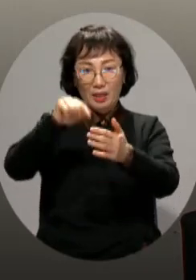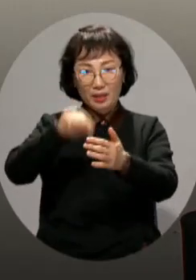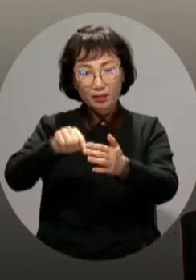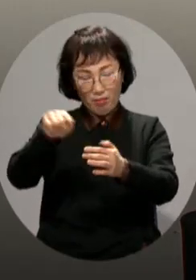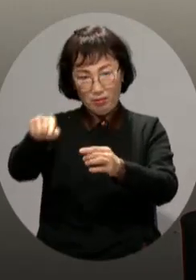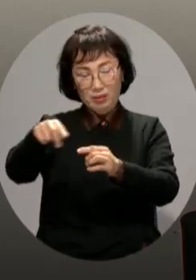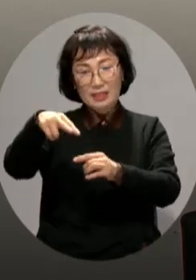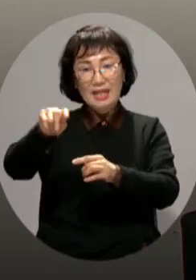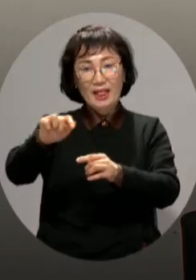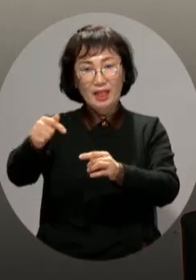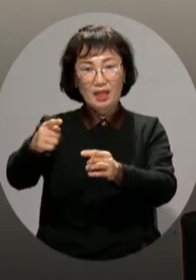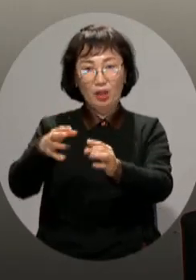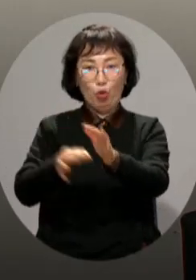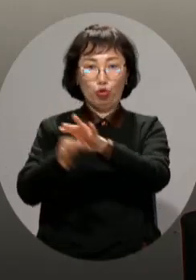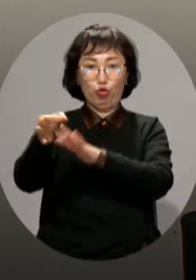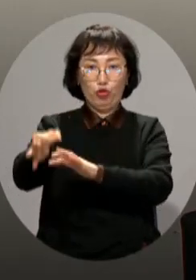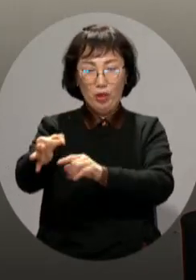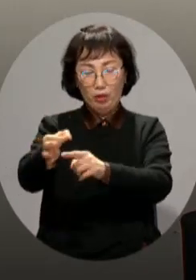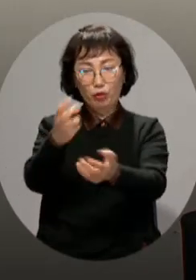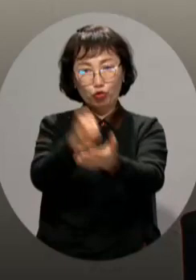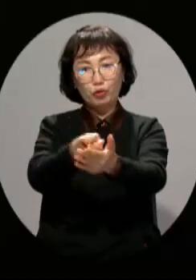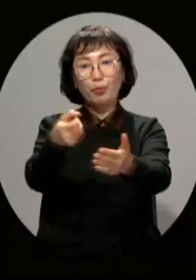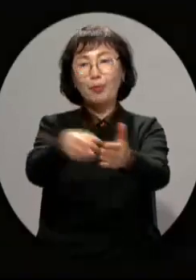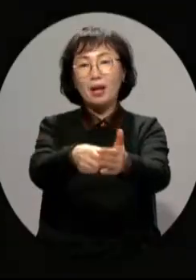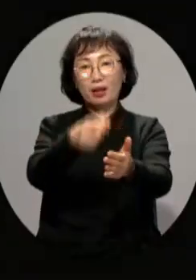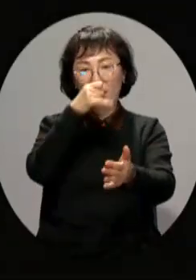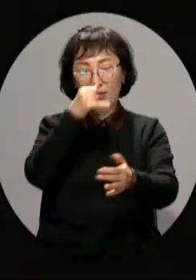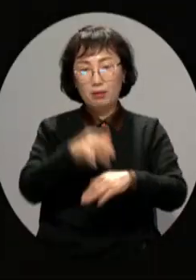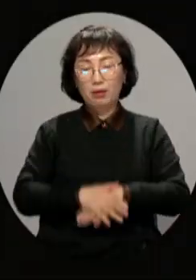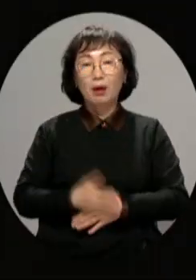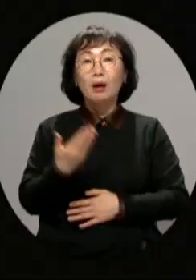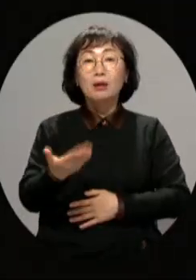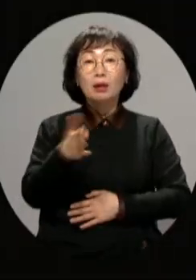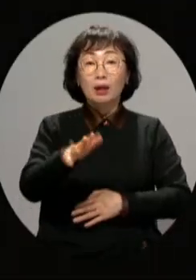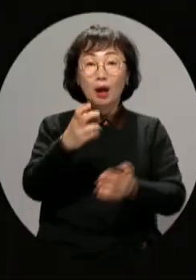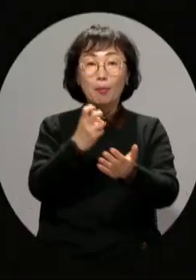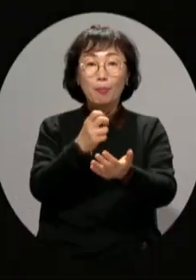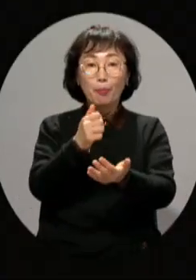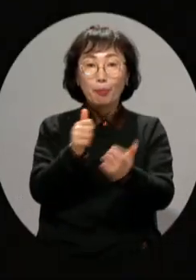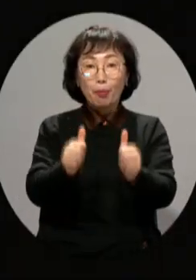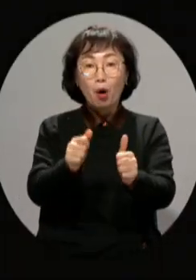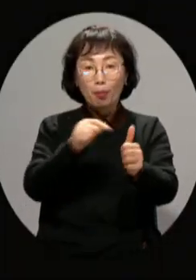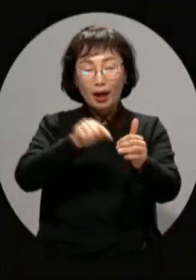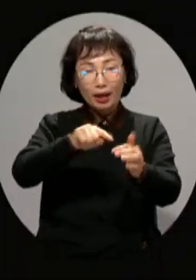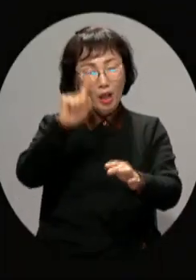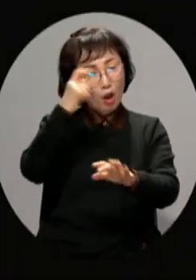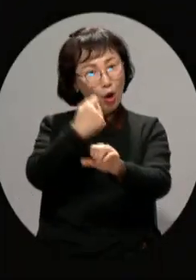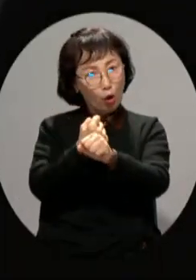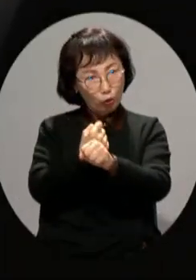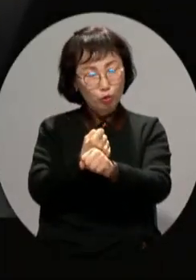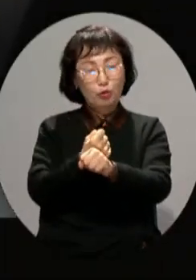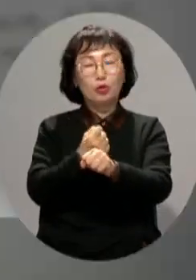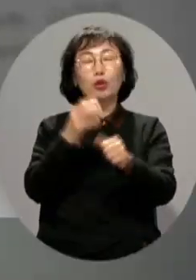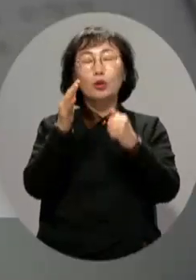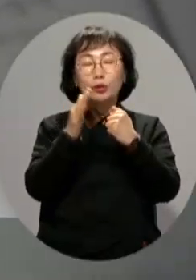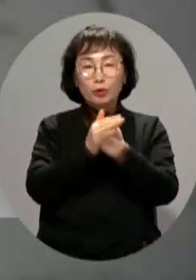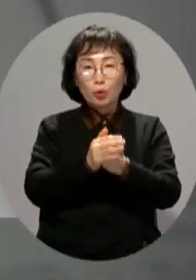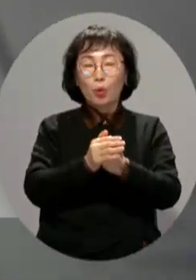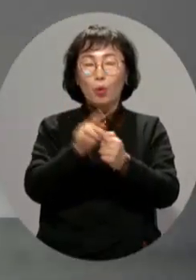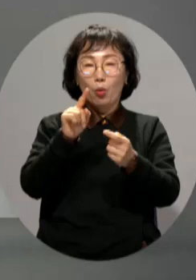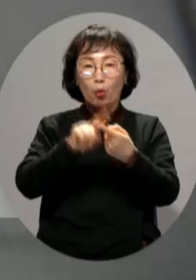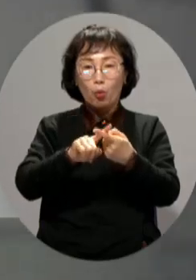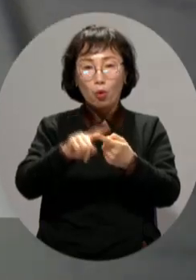산단이 지출할 수 있도록 규정이 이미 돼 있습니다 하지만 현행법상 연구원 인건비는 직접 b인